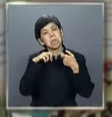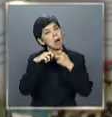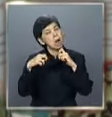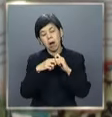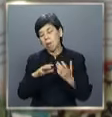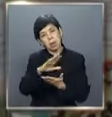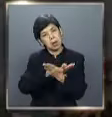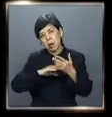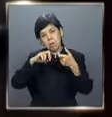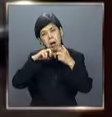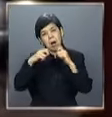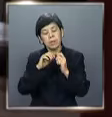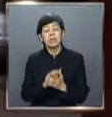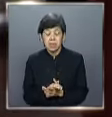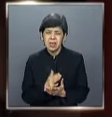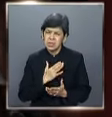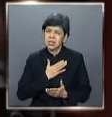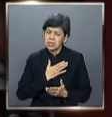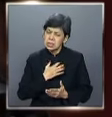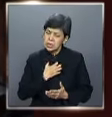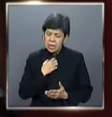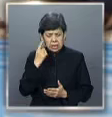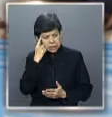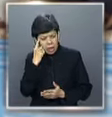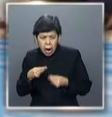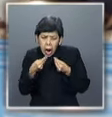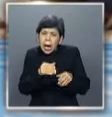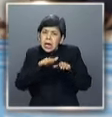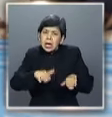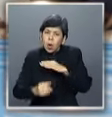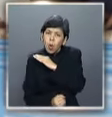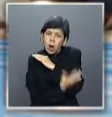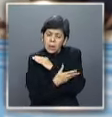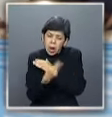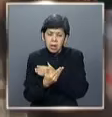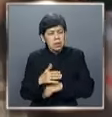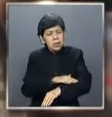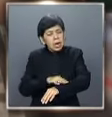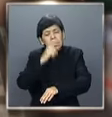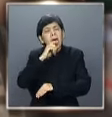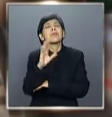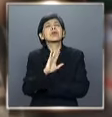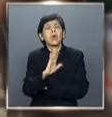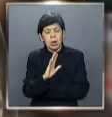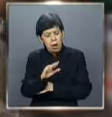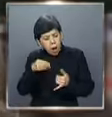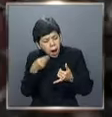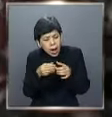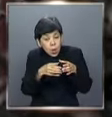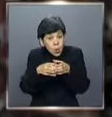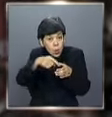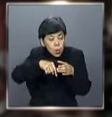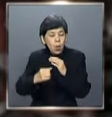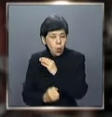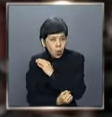สำหรับประเทศนะคะอย่างน้อยๆให้เขาไม่ต้องได้เป็นสัญชาติไทยก็ได้นะแค่ให้เด็กกลุ่มนี้เข